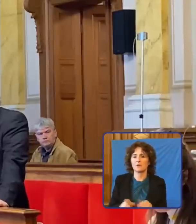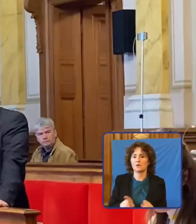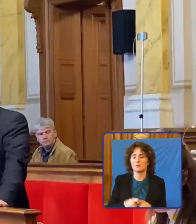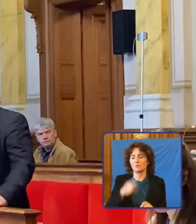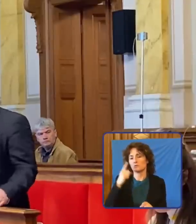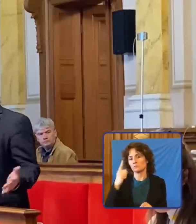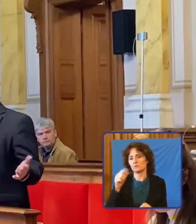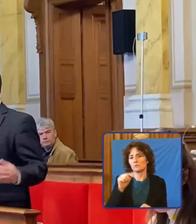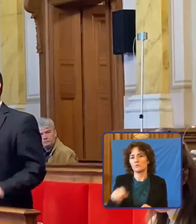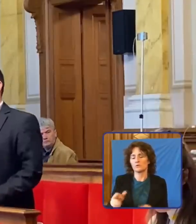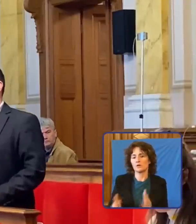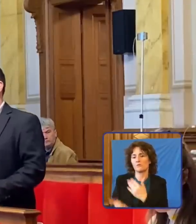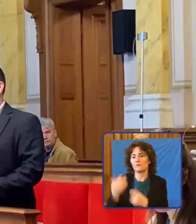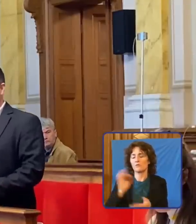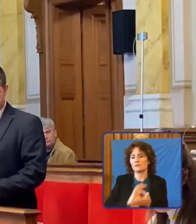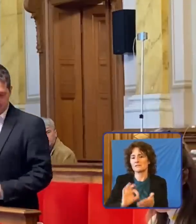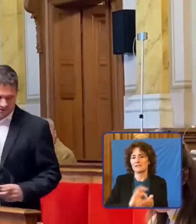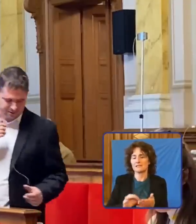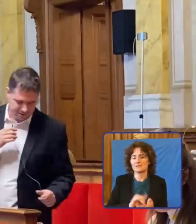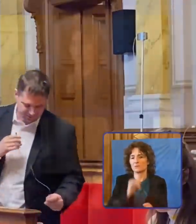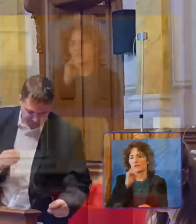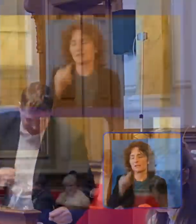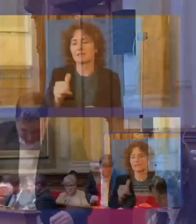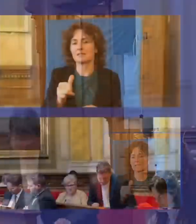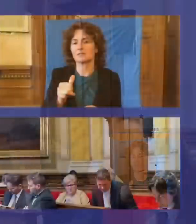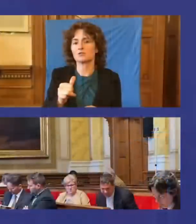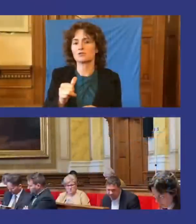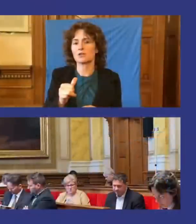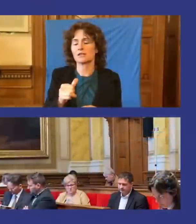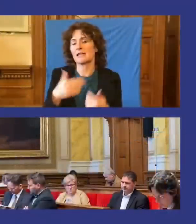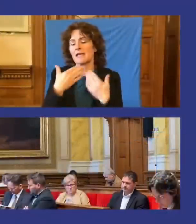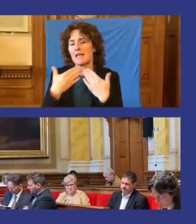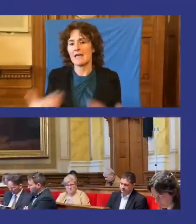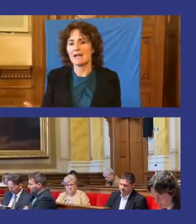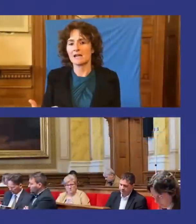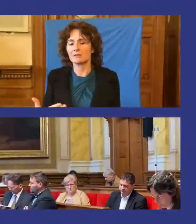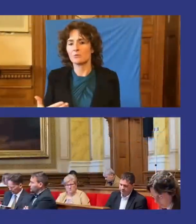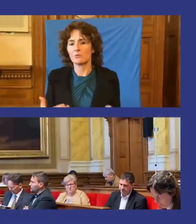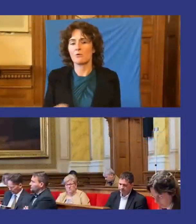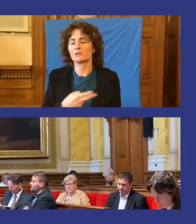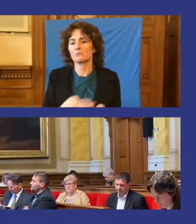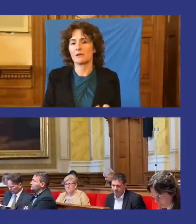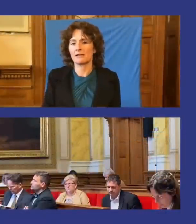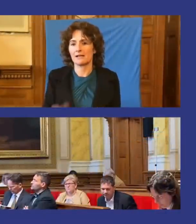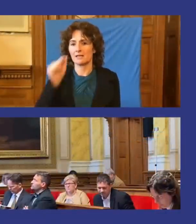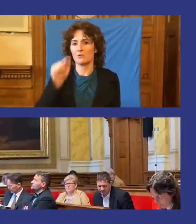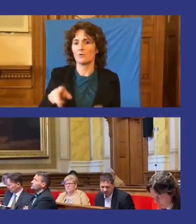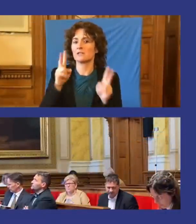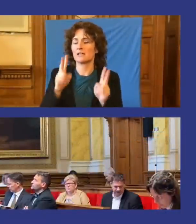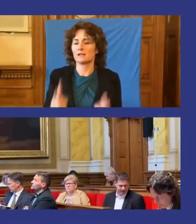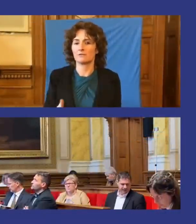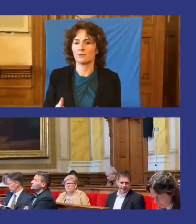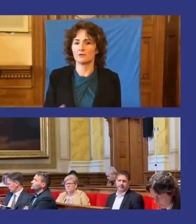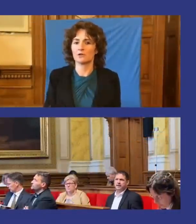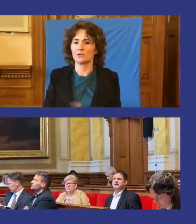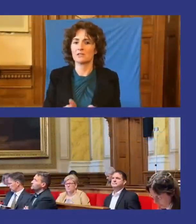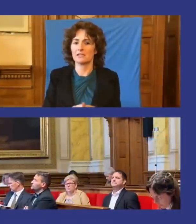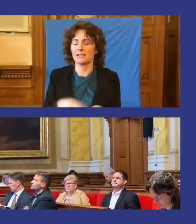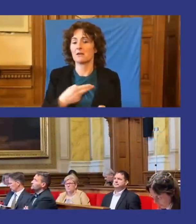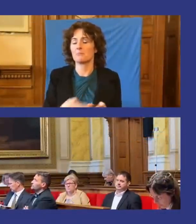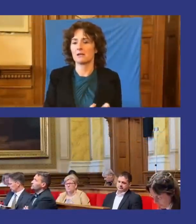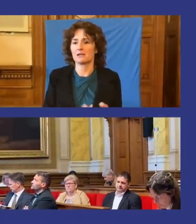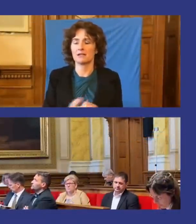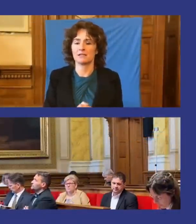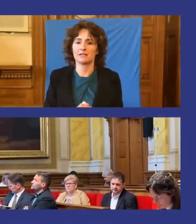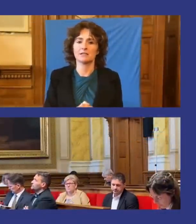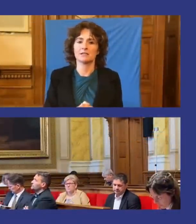önnek viszont vannak. Így mindenki hosszabb, hogy kimond igazat. Nézze, nagyon büszke vagyok arra, hogy én mindig igazat mondok. Tehát amikor például arról,